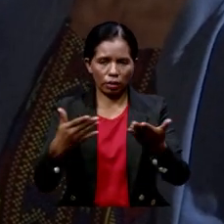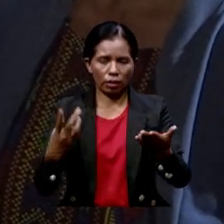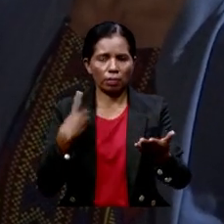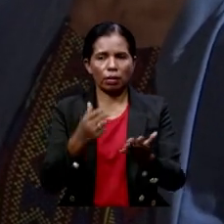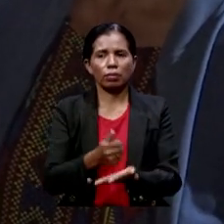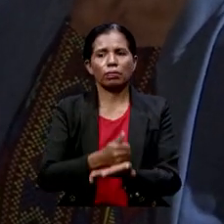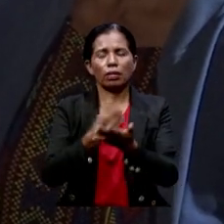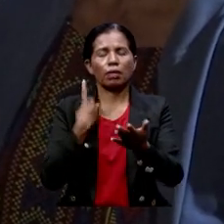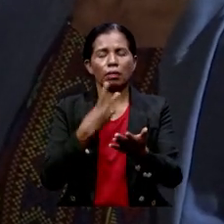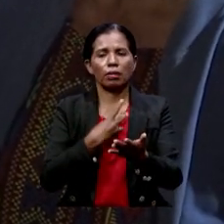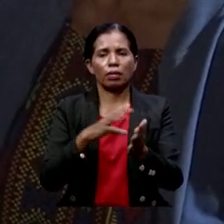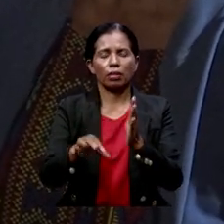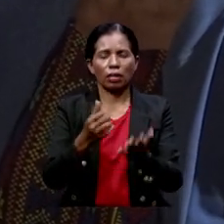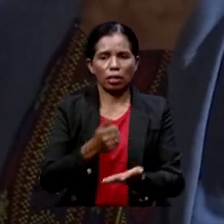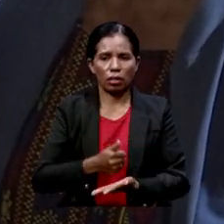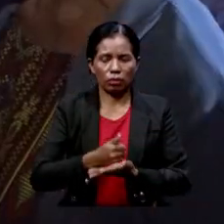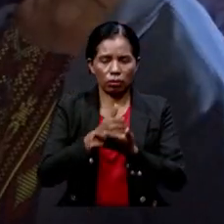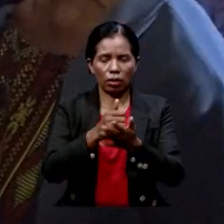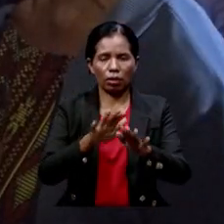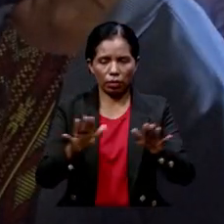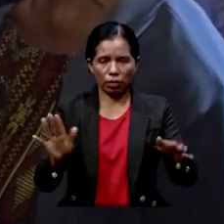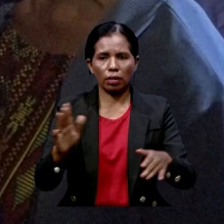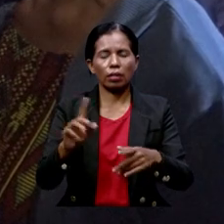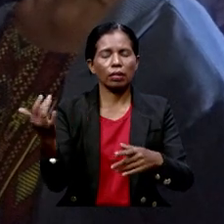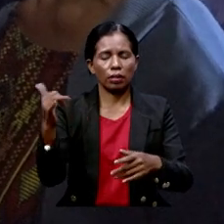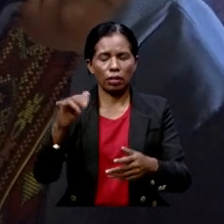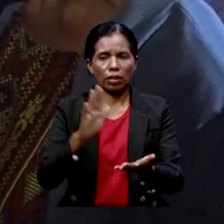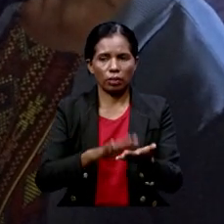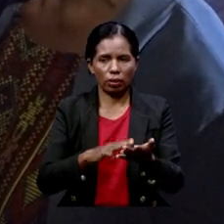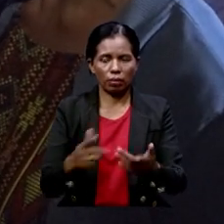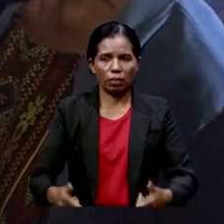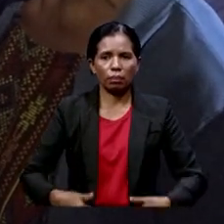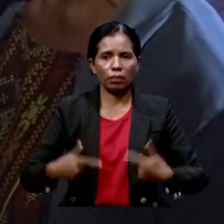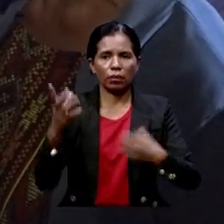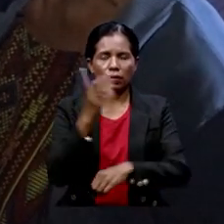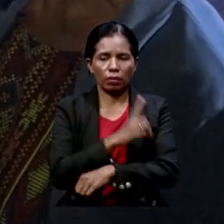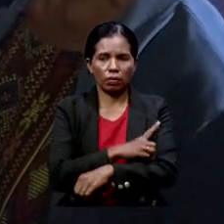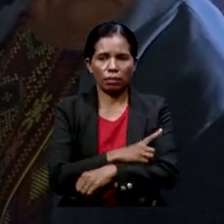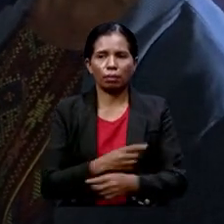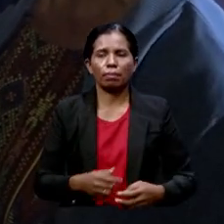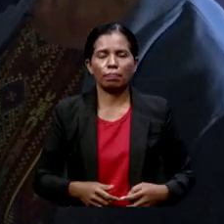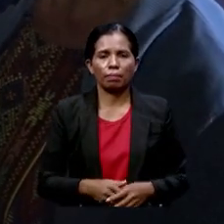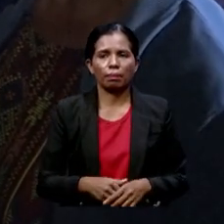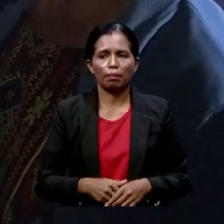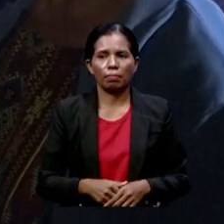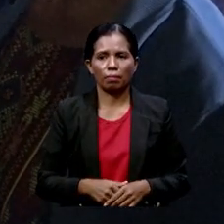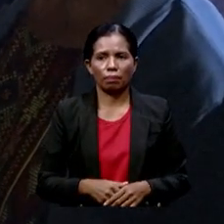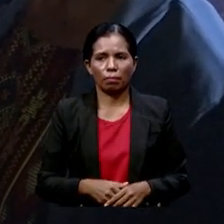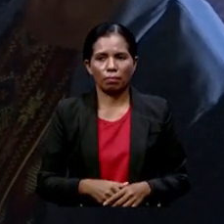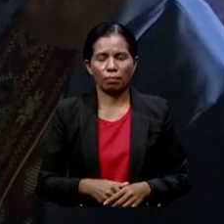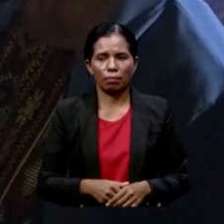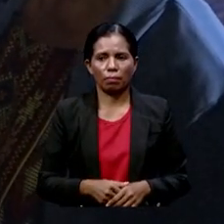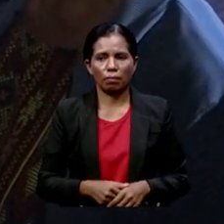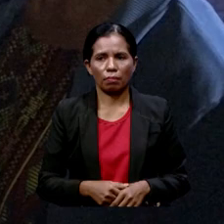osam, wasusten telabarisi sekolah, depois menia vida lorol. Pun ina fen au